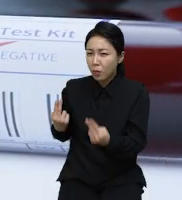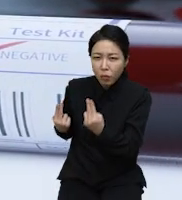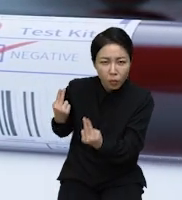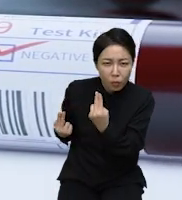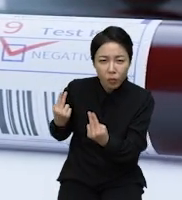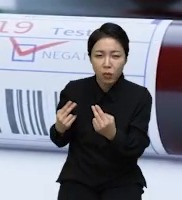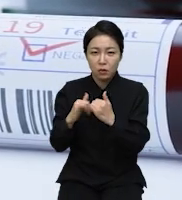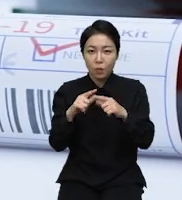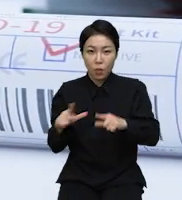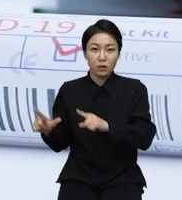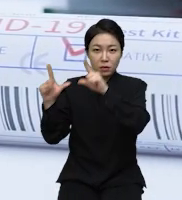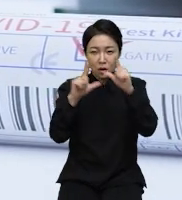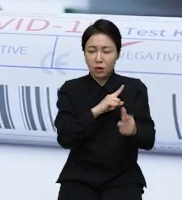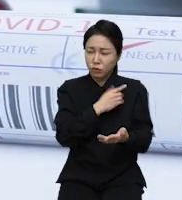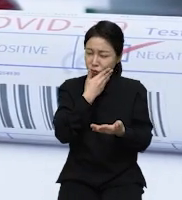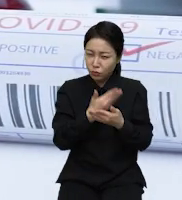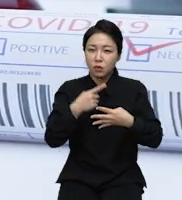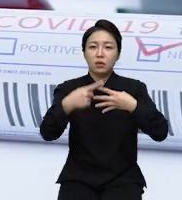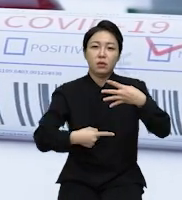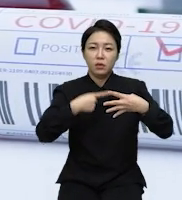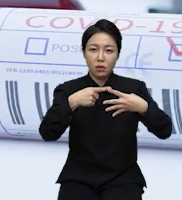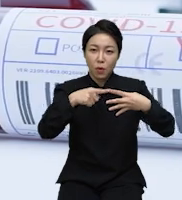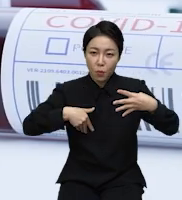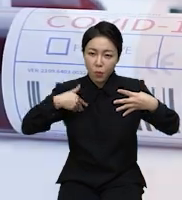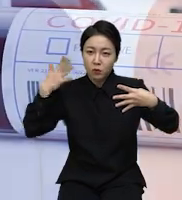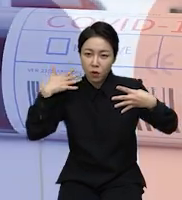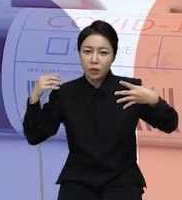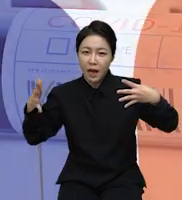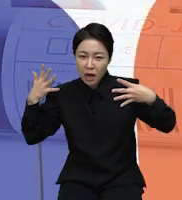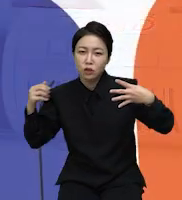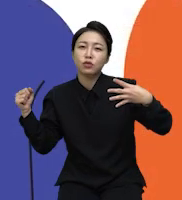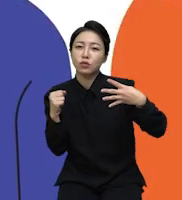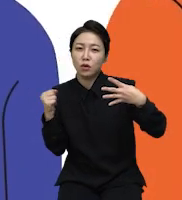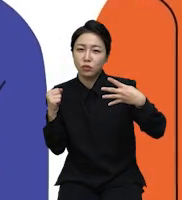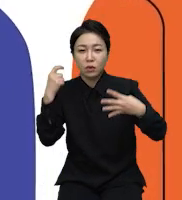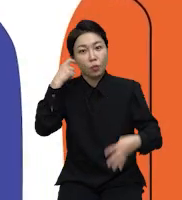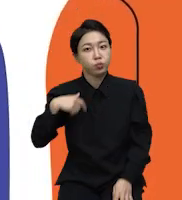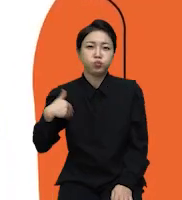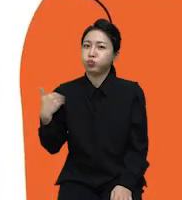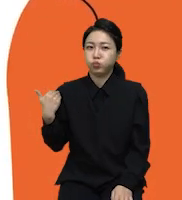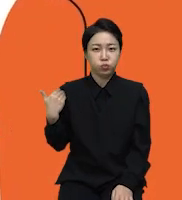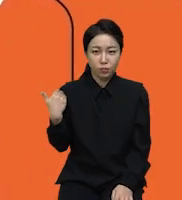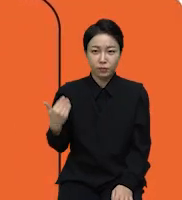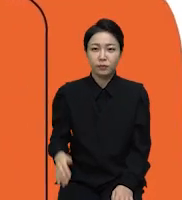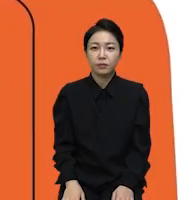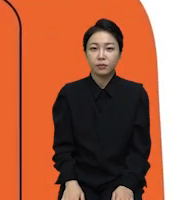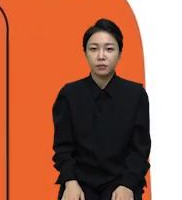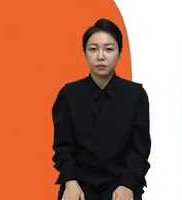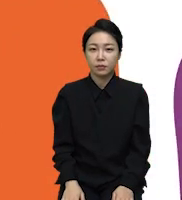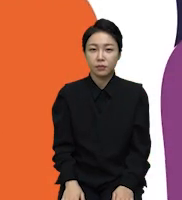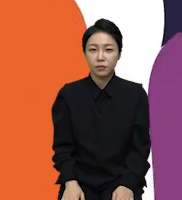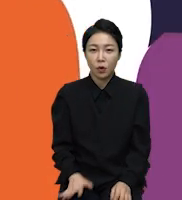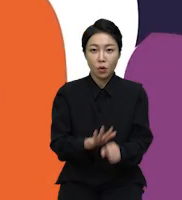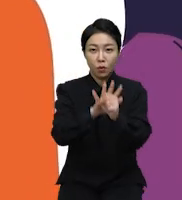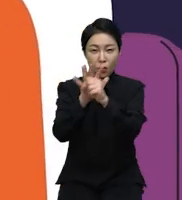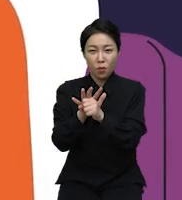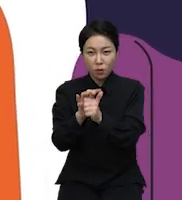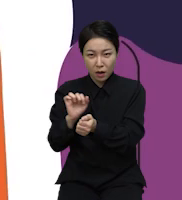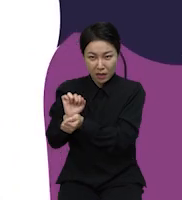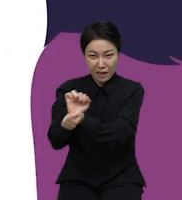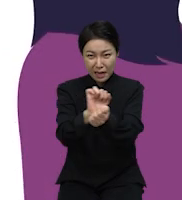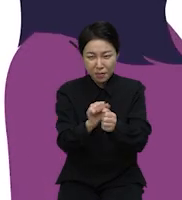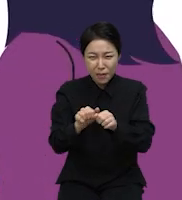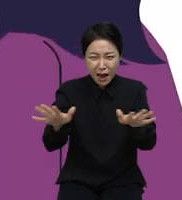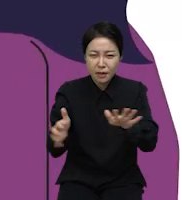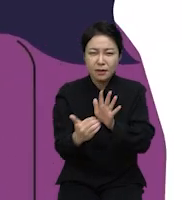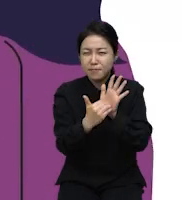비교해 우리의 삶에 있어서 가장 큰 변화는 계절의 변화를 잘 실감하지 못하게 된 것입니다. 코로나